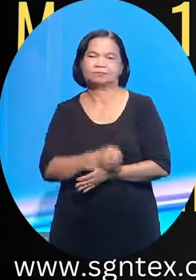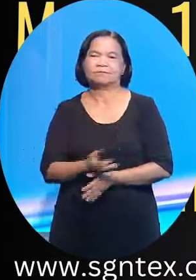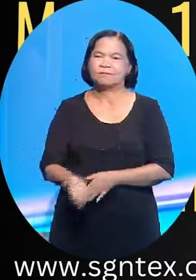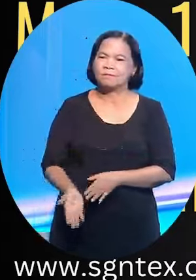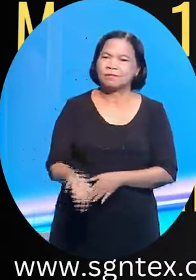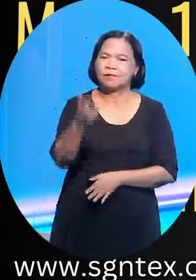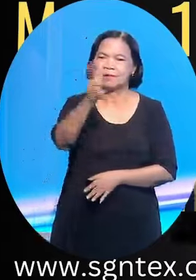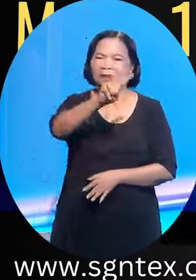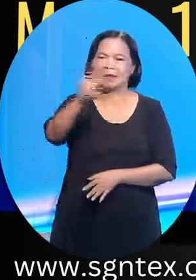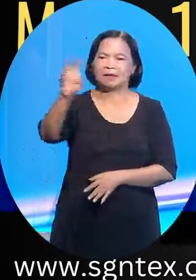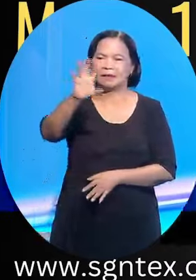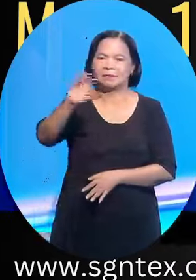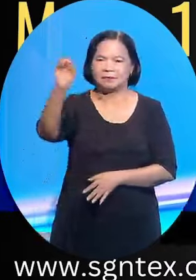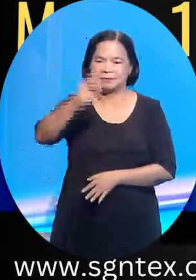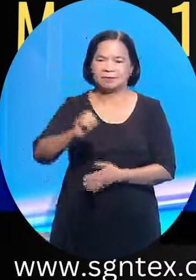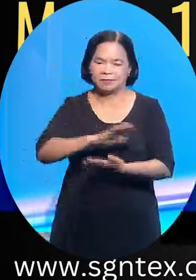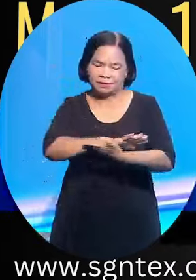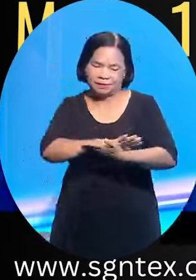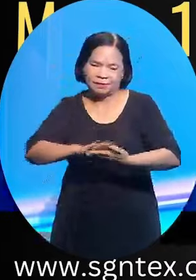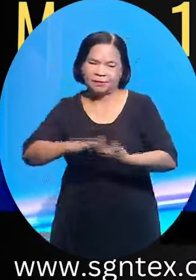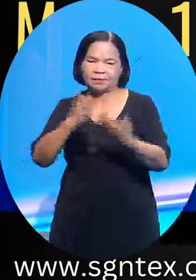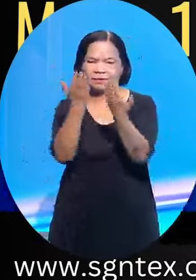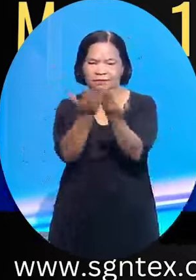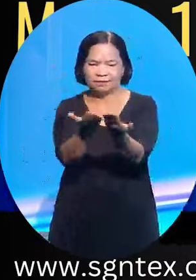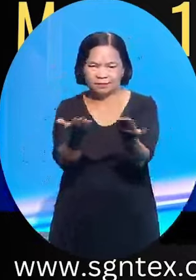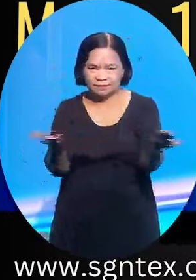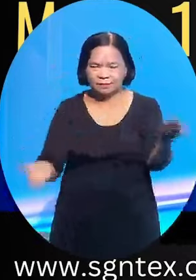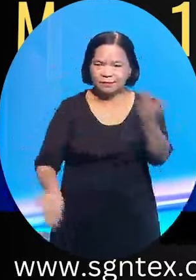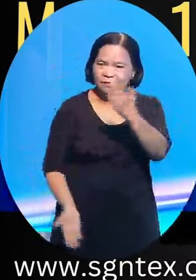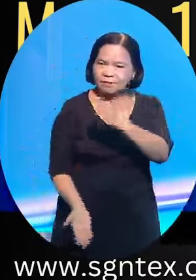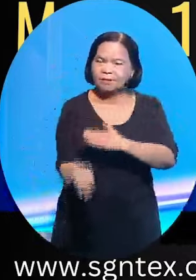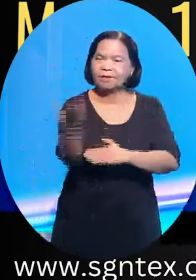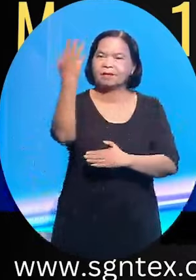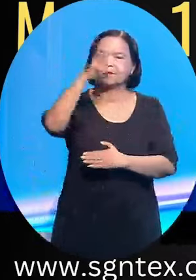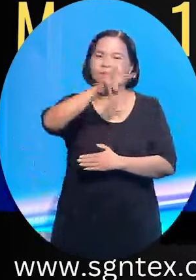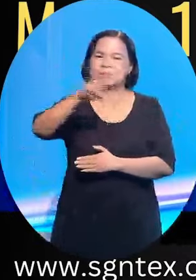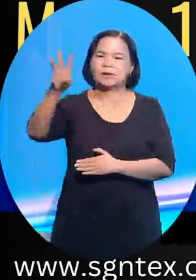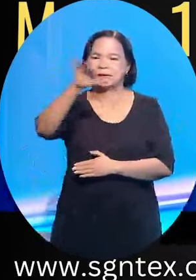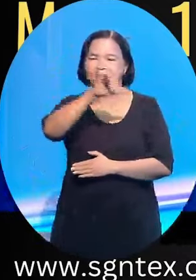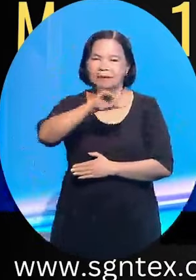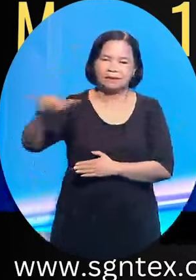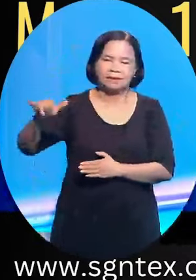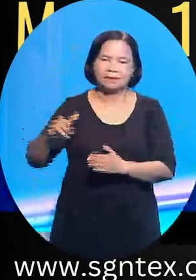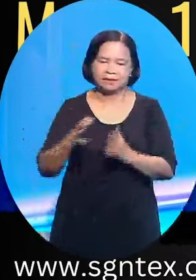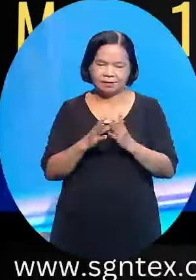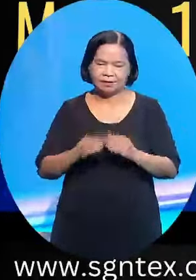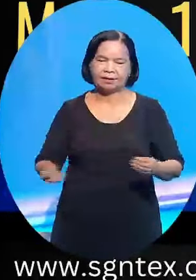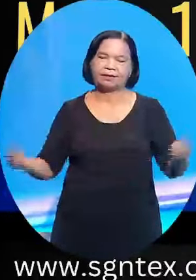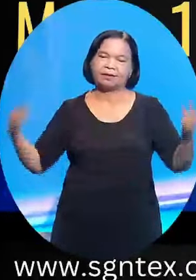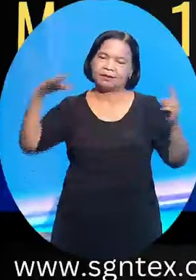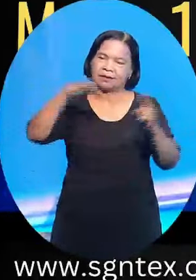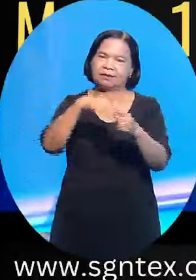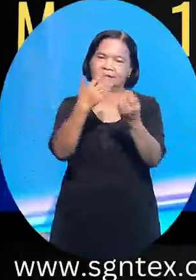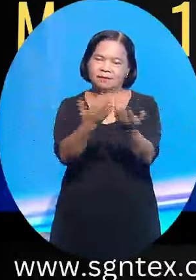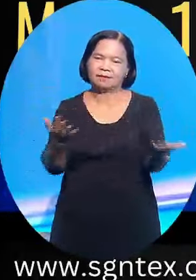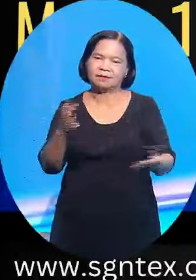thêm 250% tổng diện tích toàn khu triển lãm và tăng thêm 360% số lượng các doanh nghiệp tham gia triển lãm so với